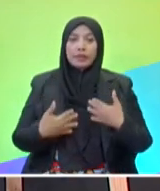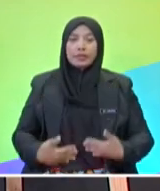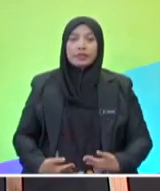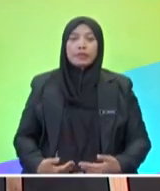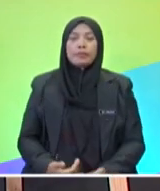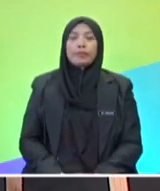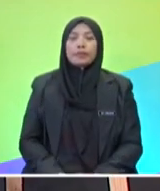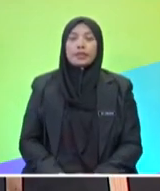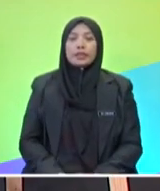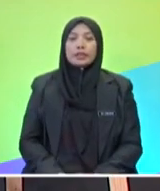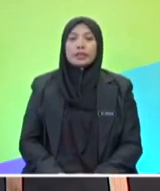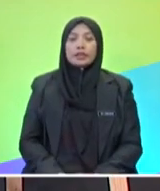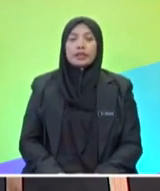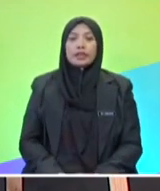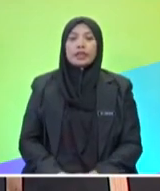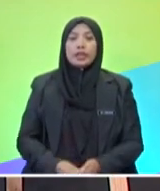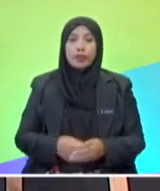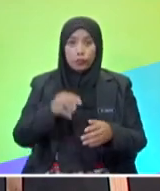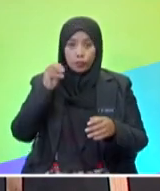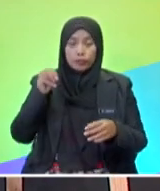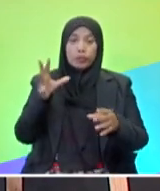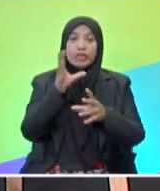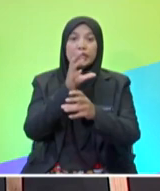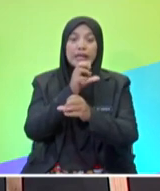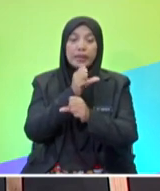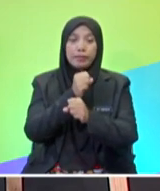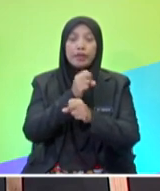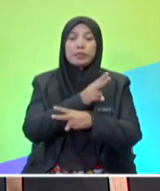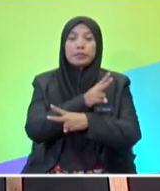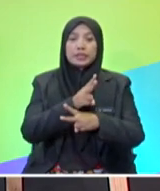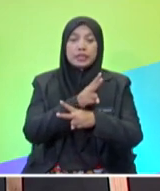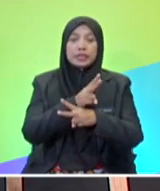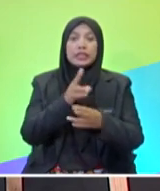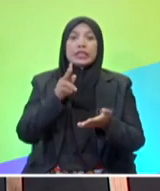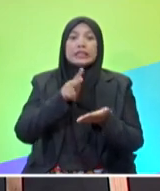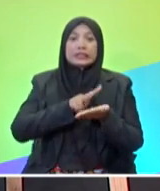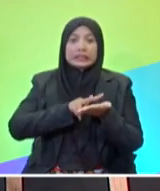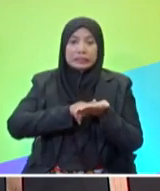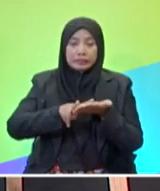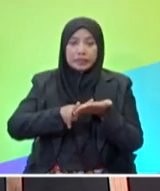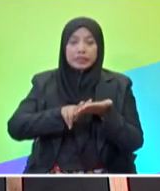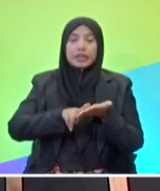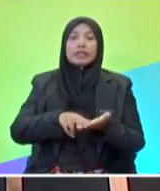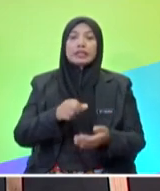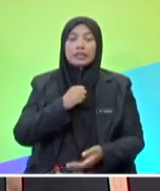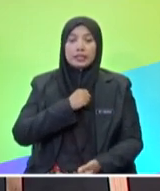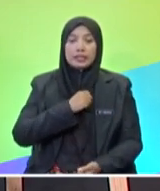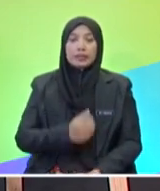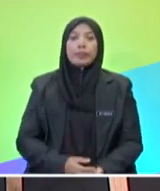Okey, yang pertama, murid dapat menerangkan pengertian menjaga kebersihan diri. Yang kedua,